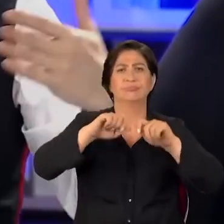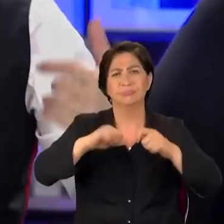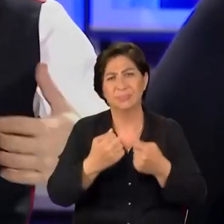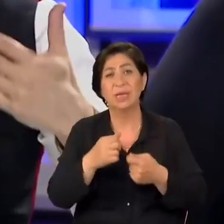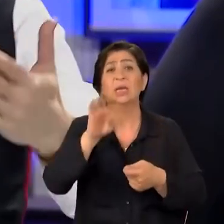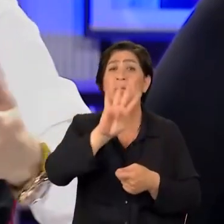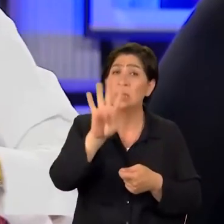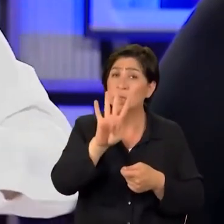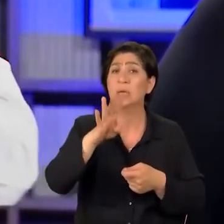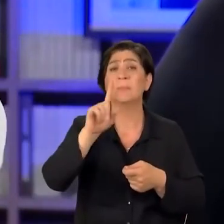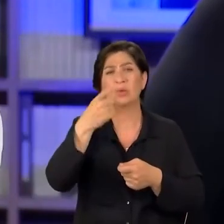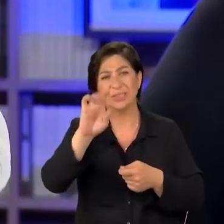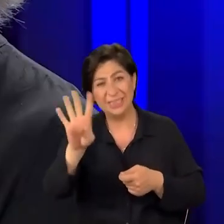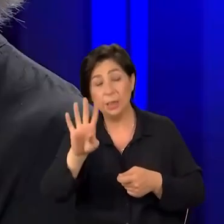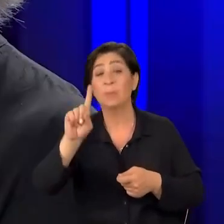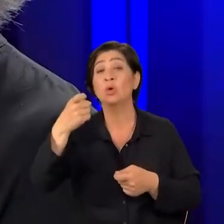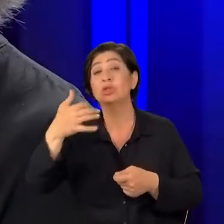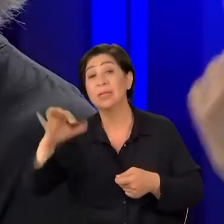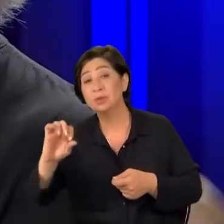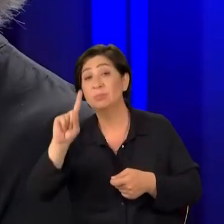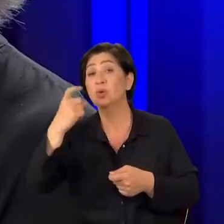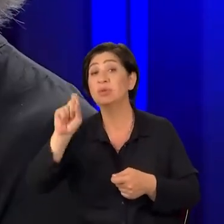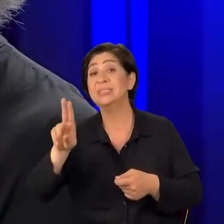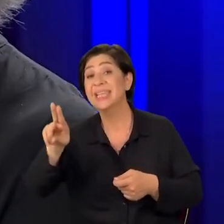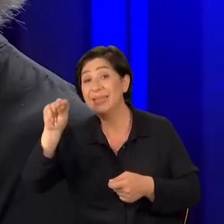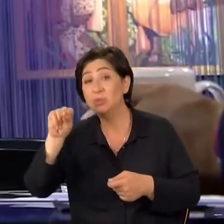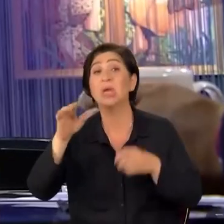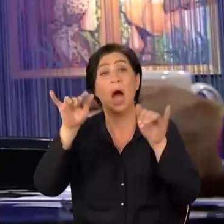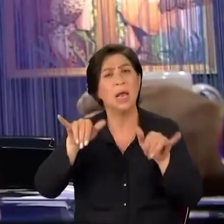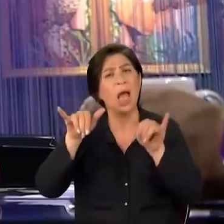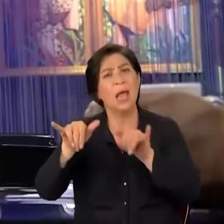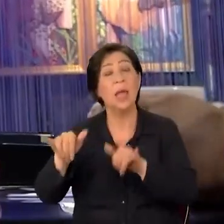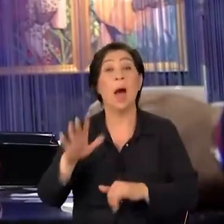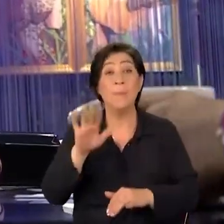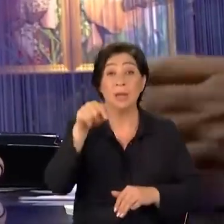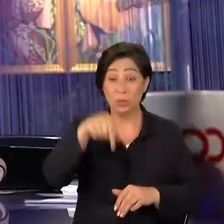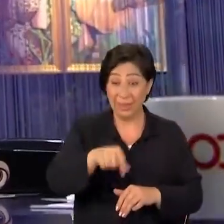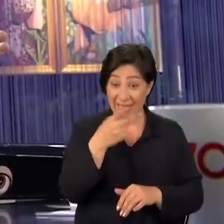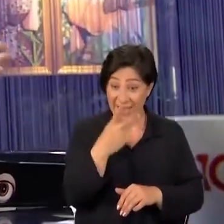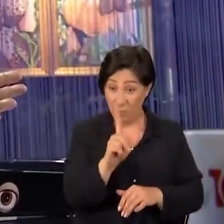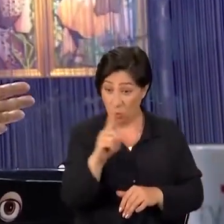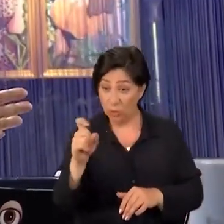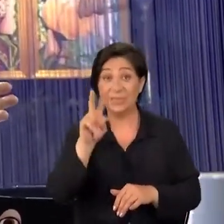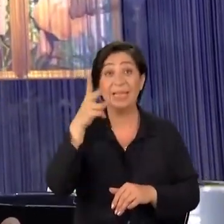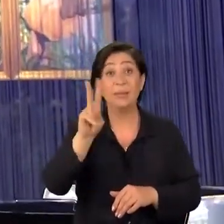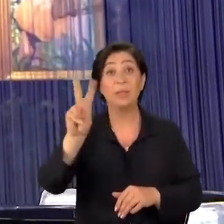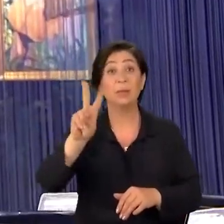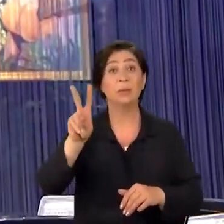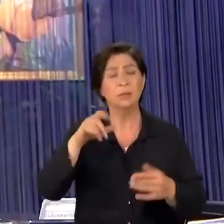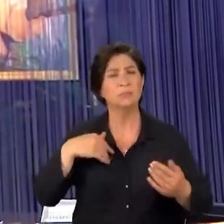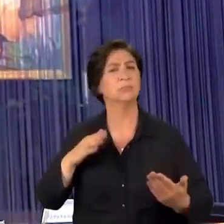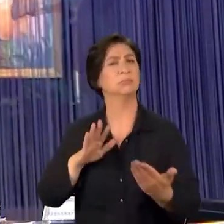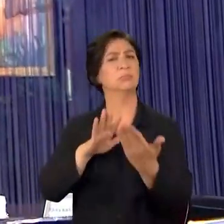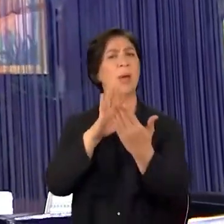almaktı. 40'larda da böyleydi, 60'larda da böyleydi, 70'lerde de böyleydi. Ama bugün 2019'un, 2020'nin dünyasında